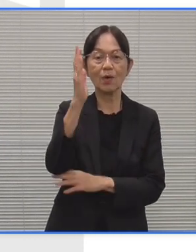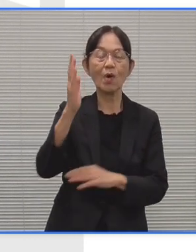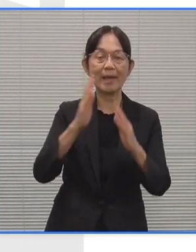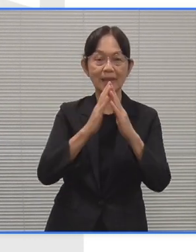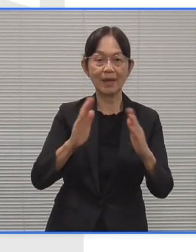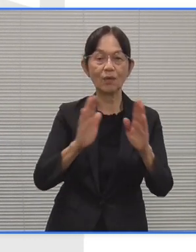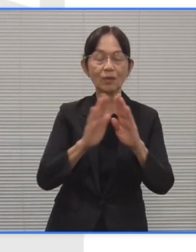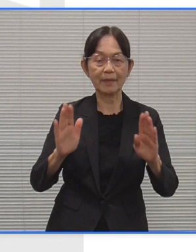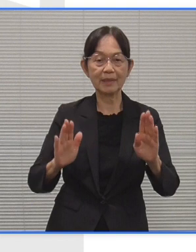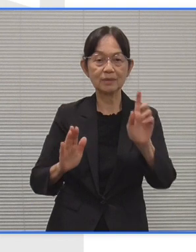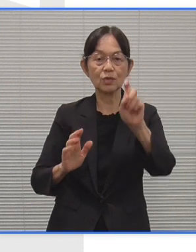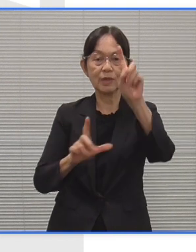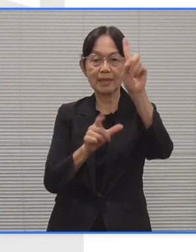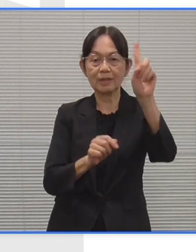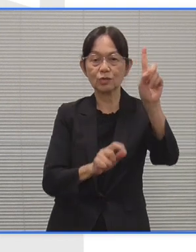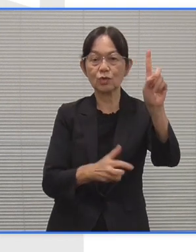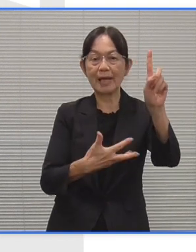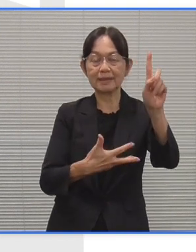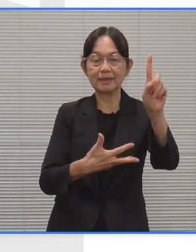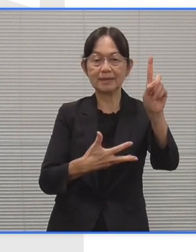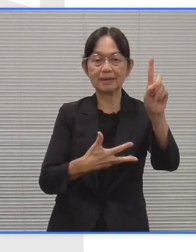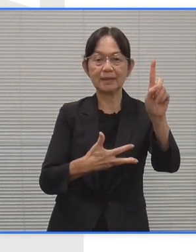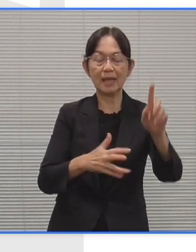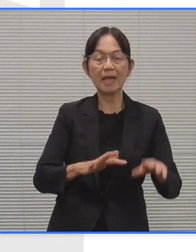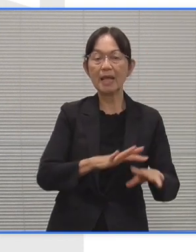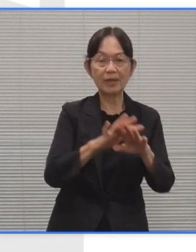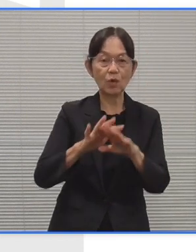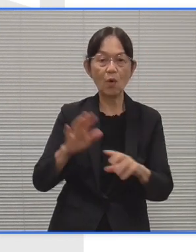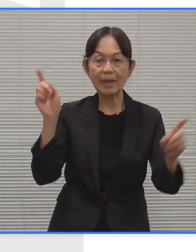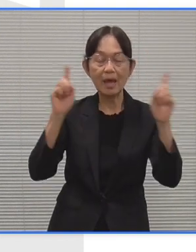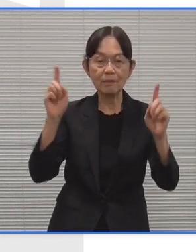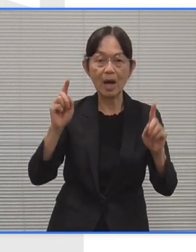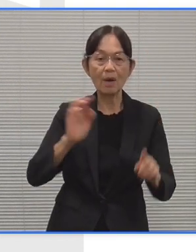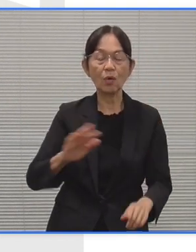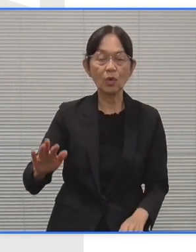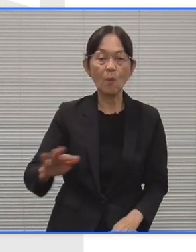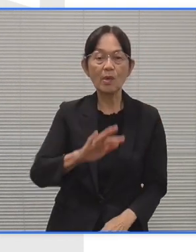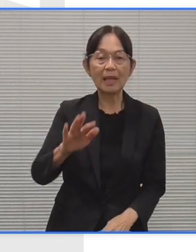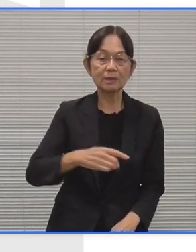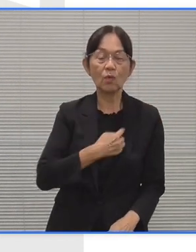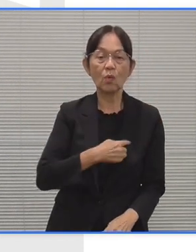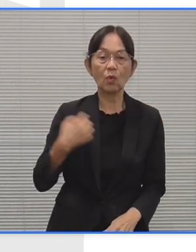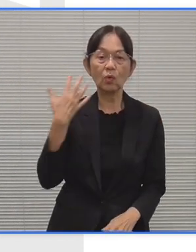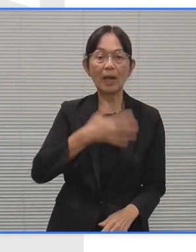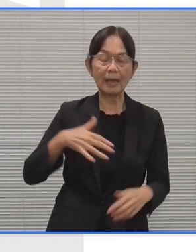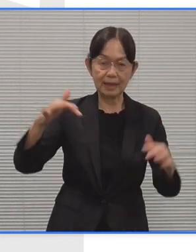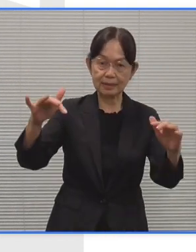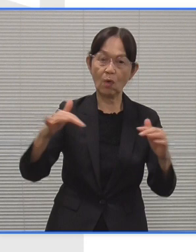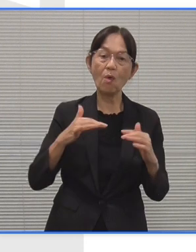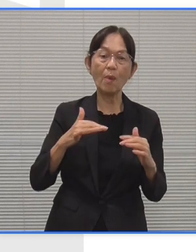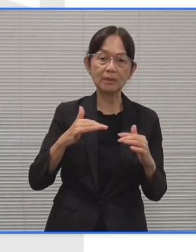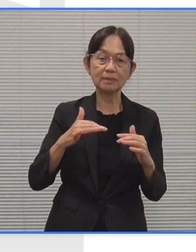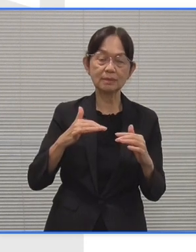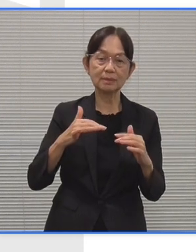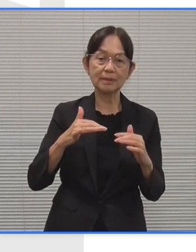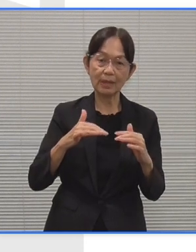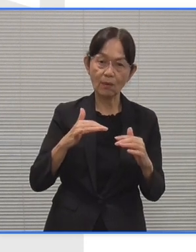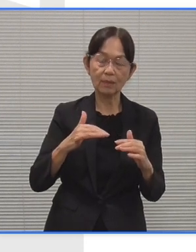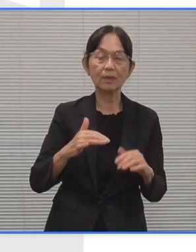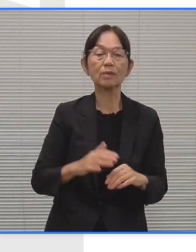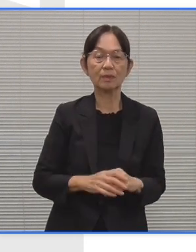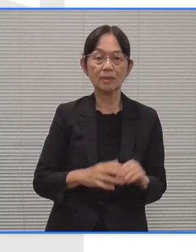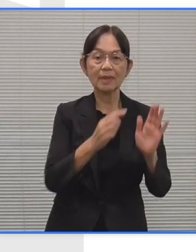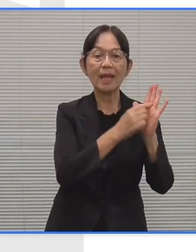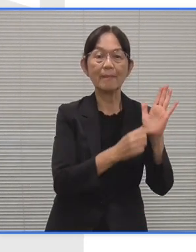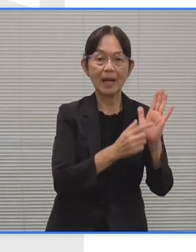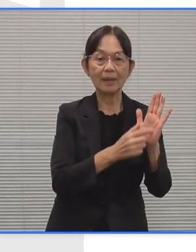11月18日にネットゲームが子どもたちの心と体にもたらす影響というのをテーマに、依存症の